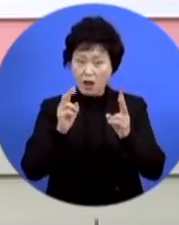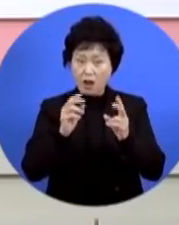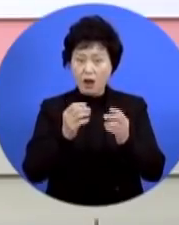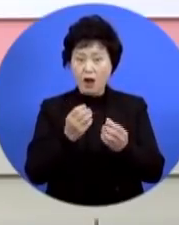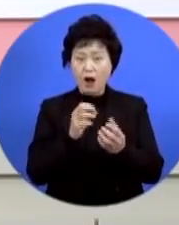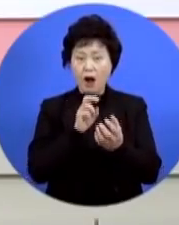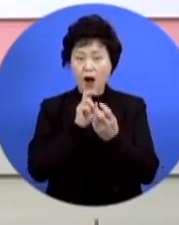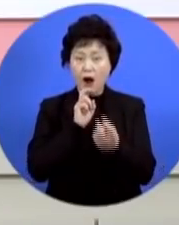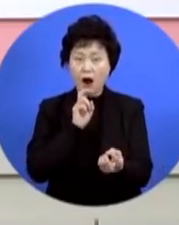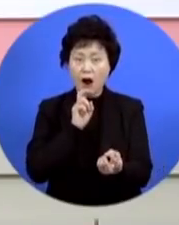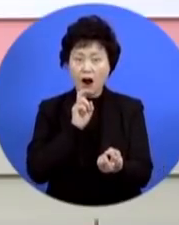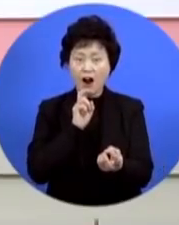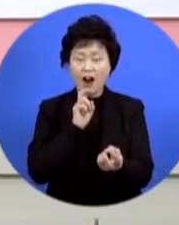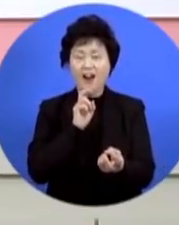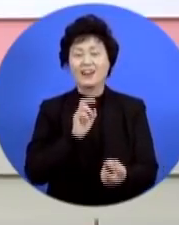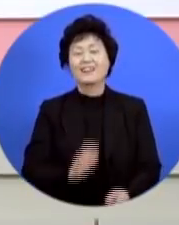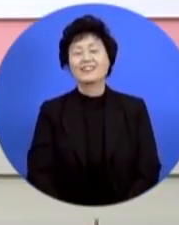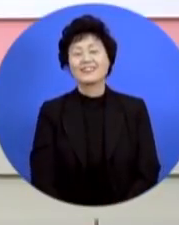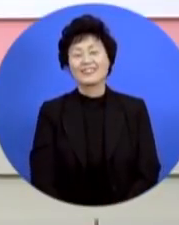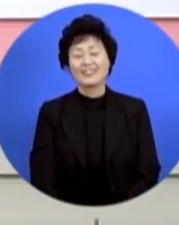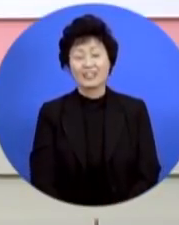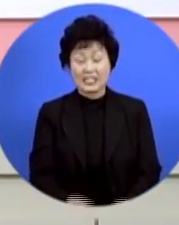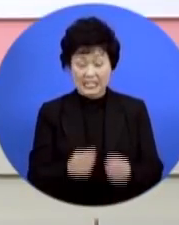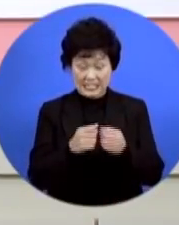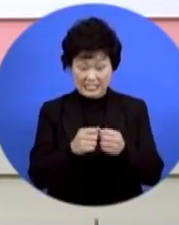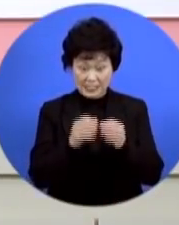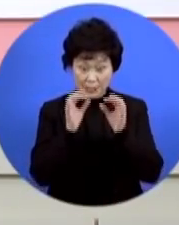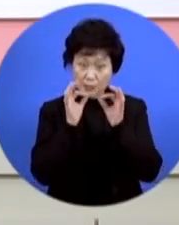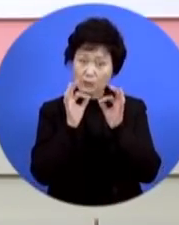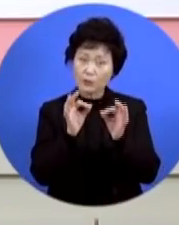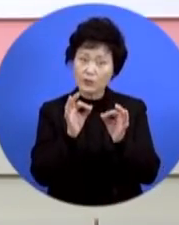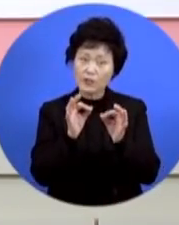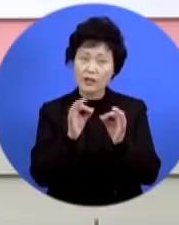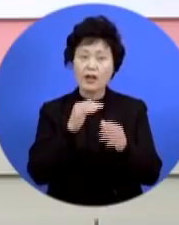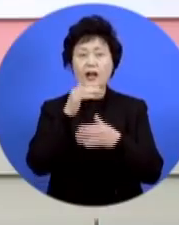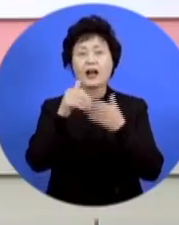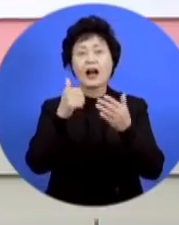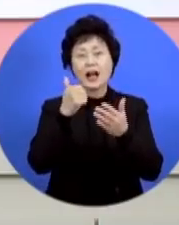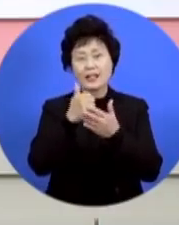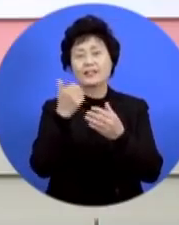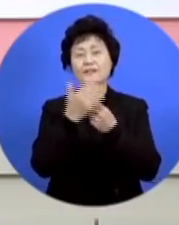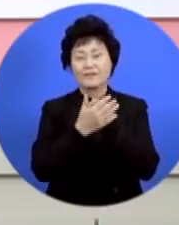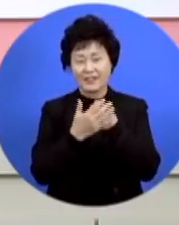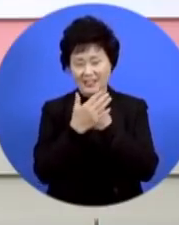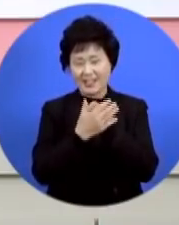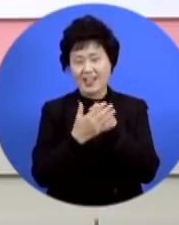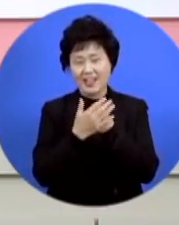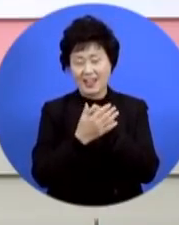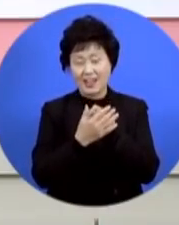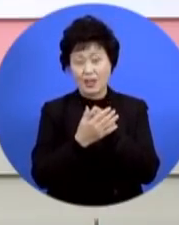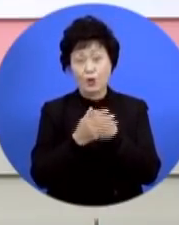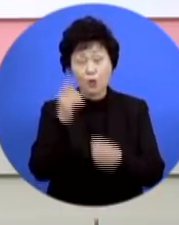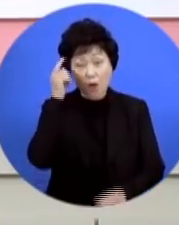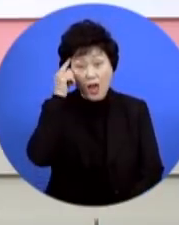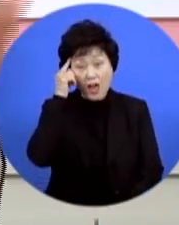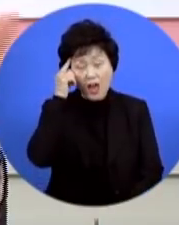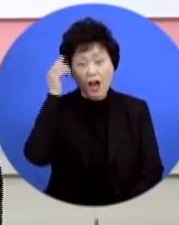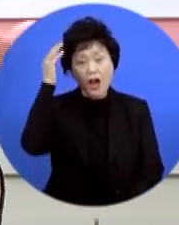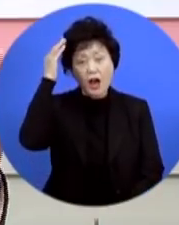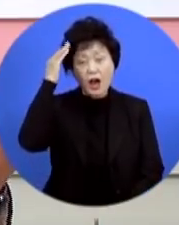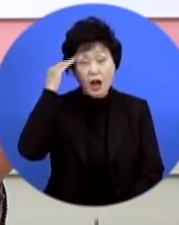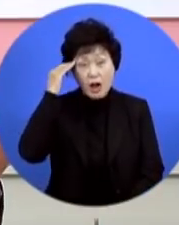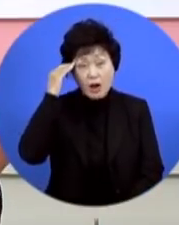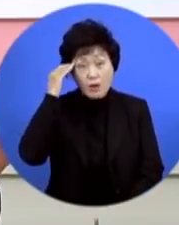놀래고 네. 그런데 그게 제가 생각해보니까 좀 하나님의 은혜였 다고 생각하는 게 그 당시 한국의 리더십에